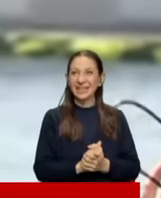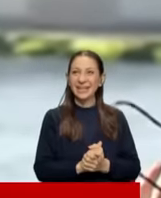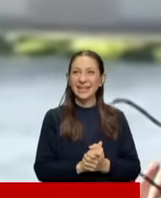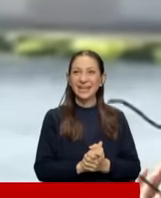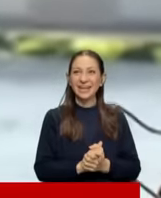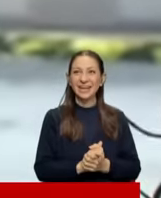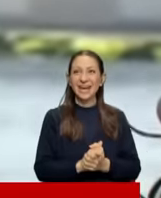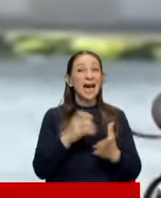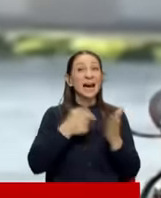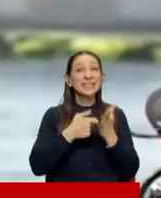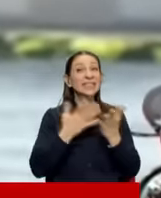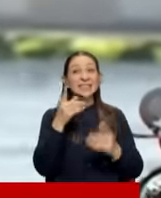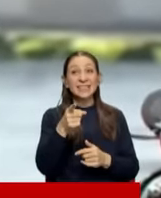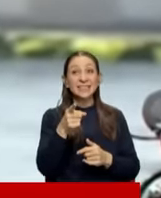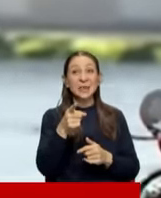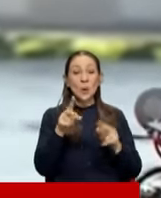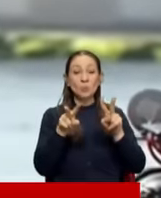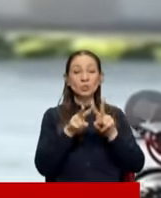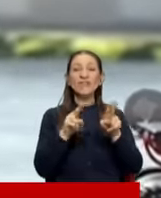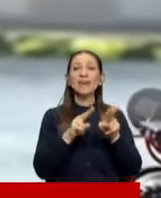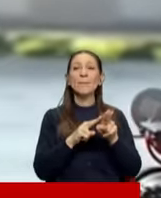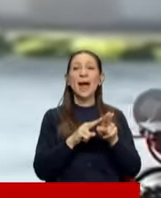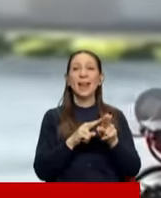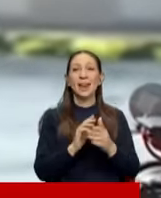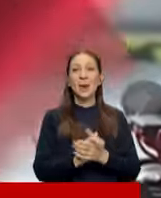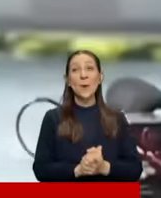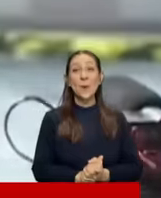Sen adın ne Senin Mustafa